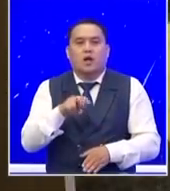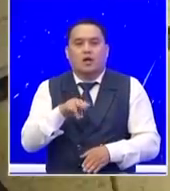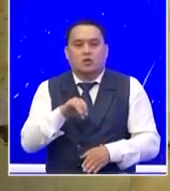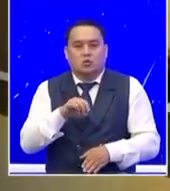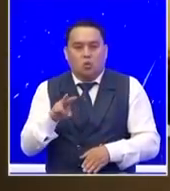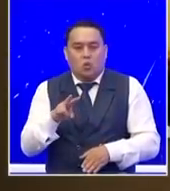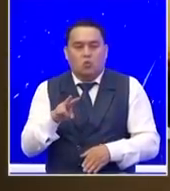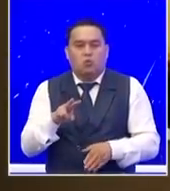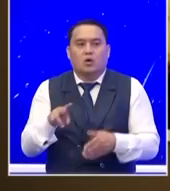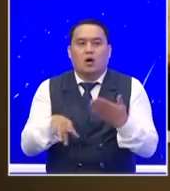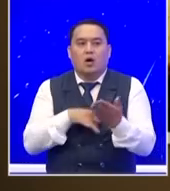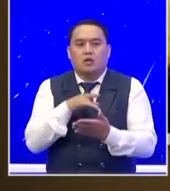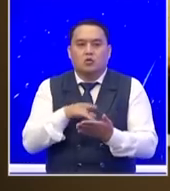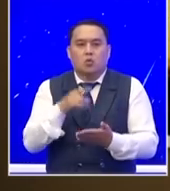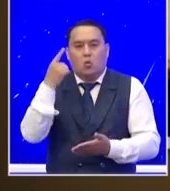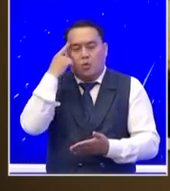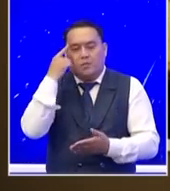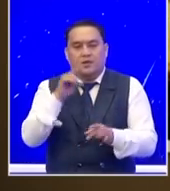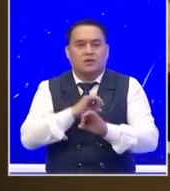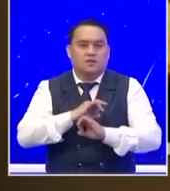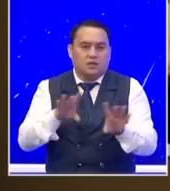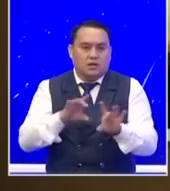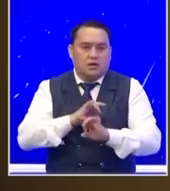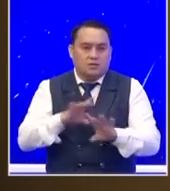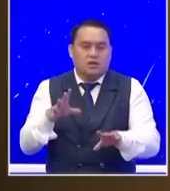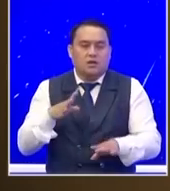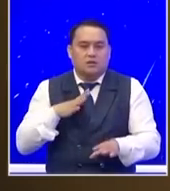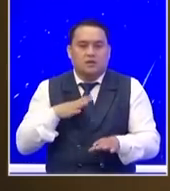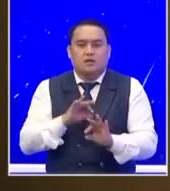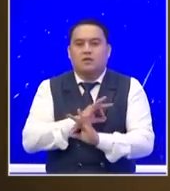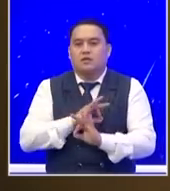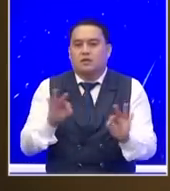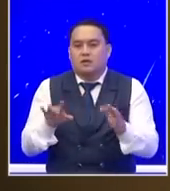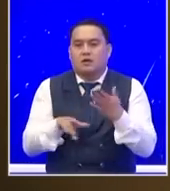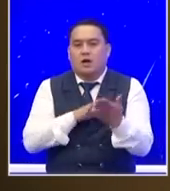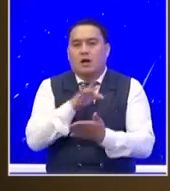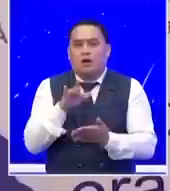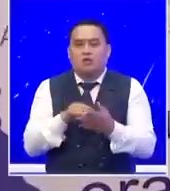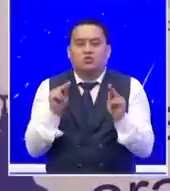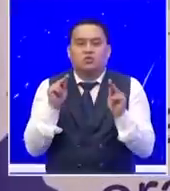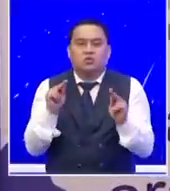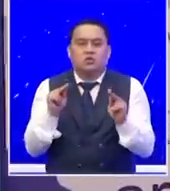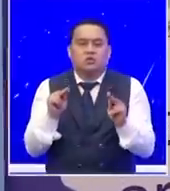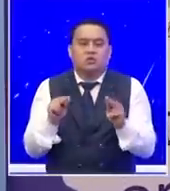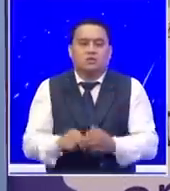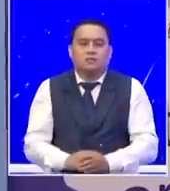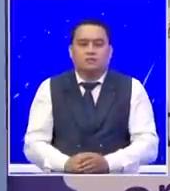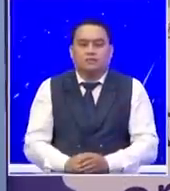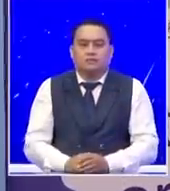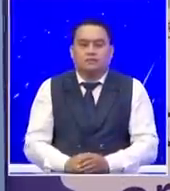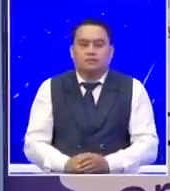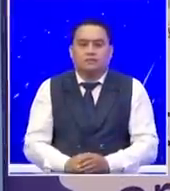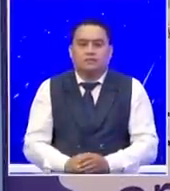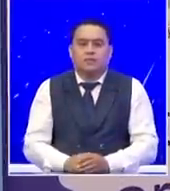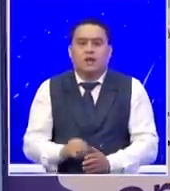мінсіз қаланың құрылымы туралы ойын білдірген. Оның мінсіз қаласының негізгі қағидасы – әділдік. Ал Әл-Фарабидің